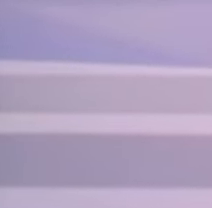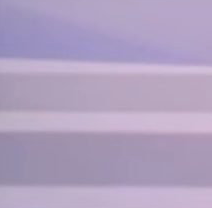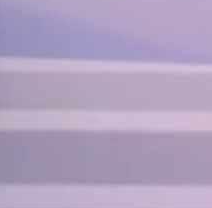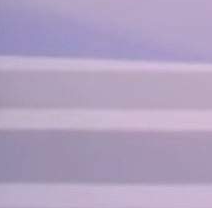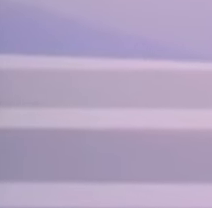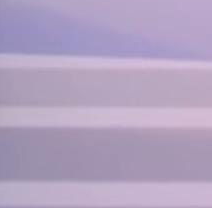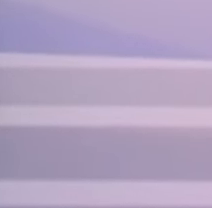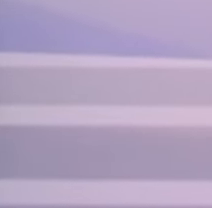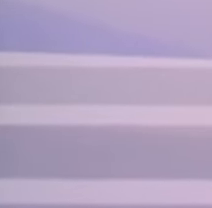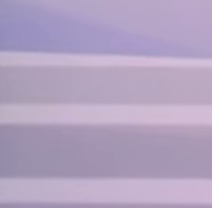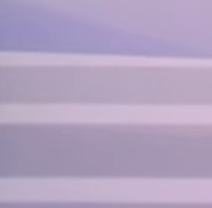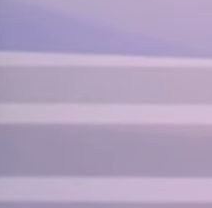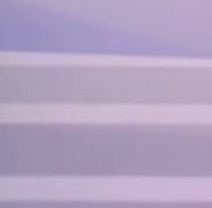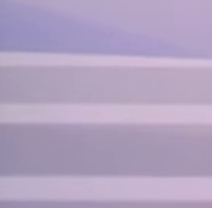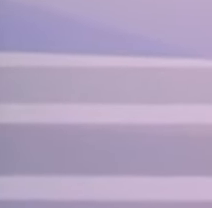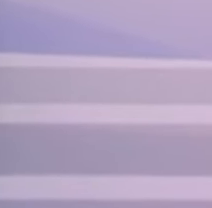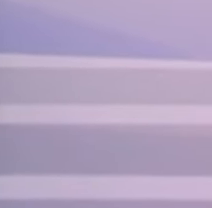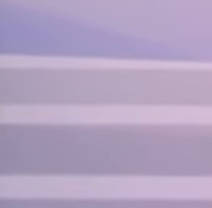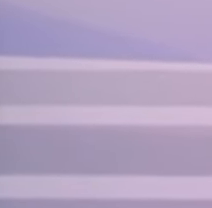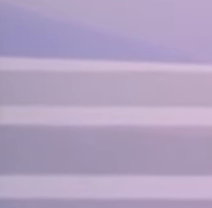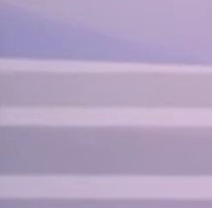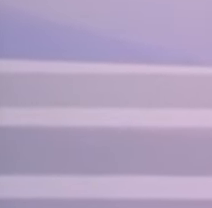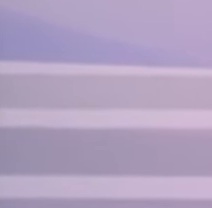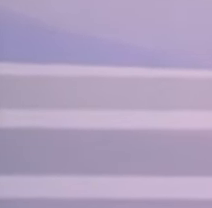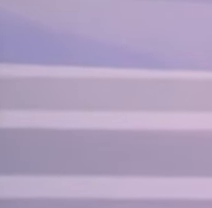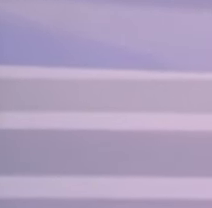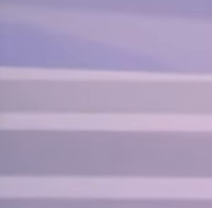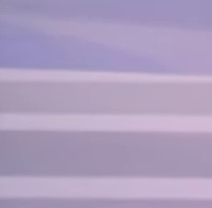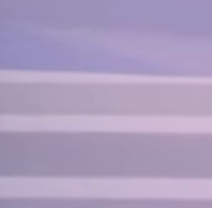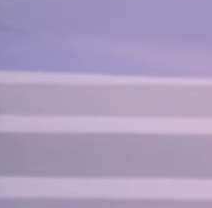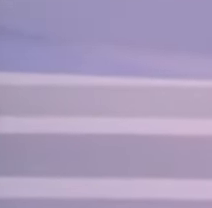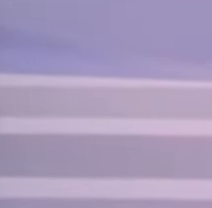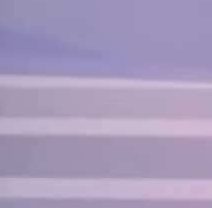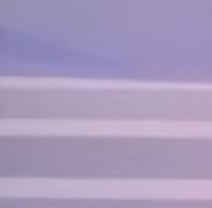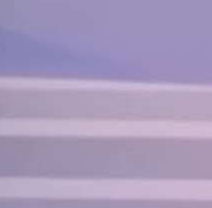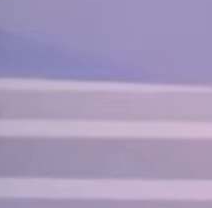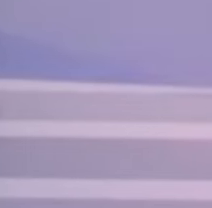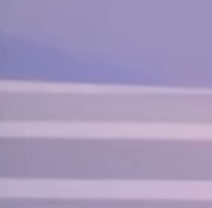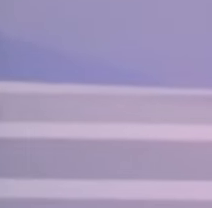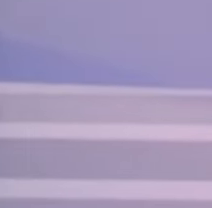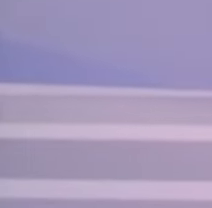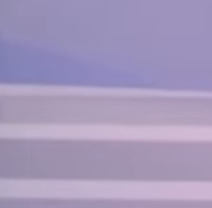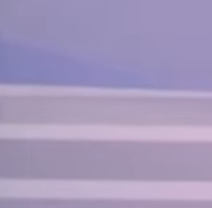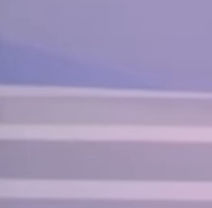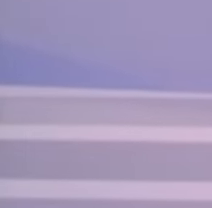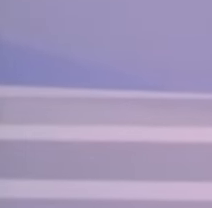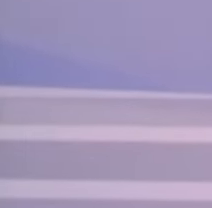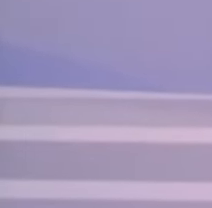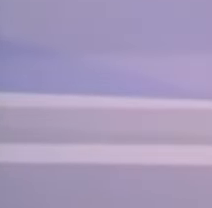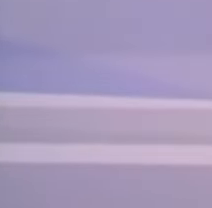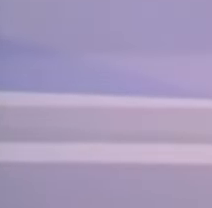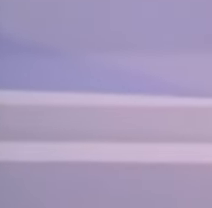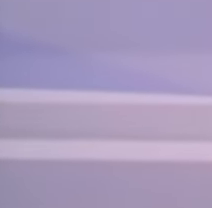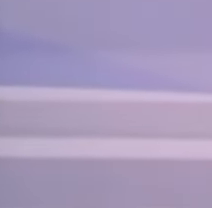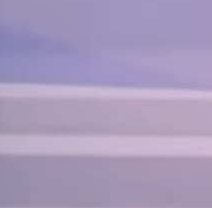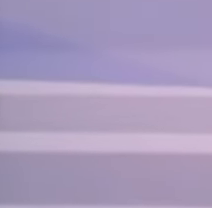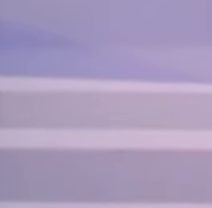Mga kapuso, patuloy na tumutok sa mga balita. Mag-subscribe sa GMA Integrated News sa YouTube. Sa mga kapuso